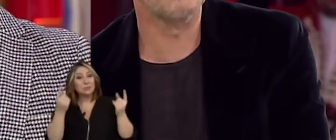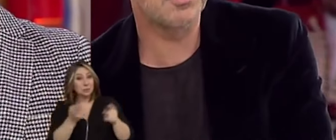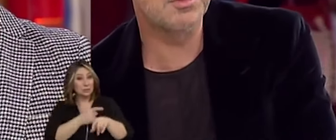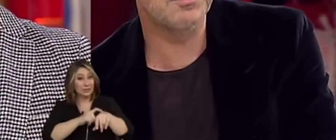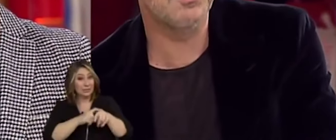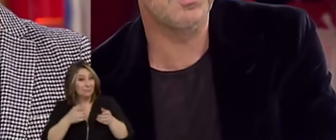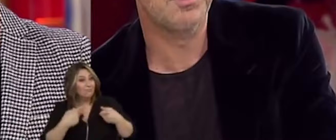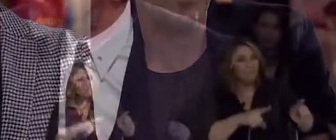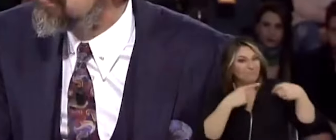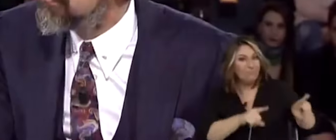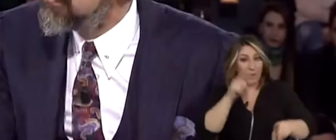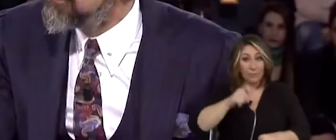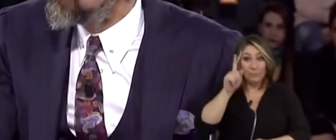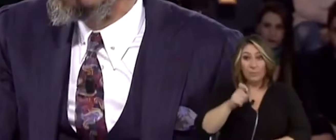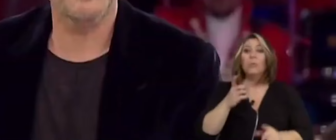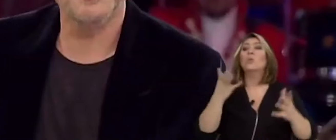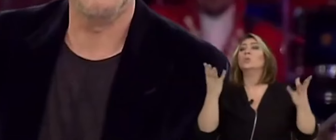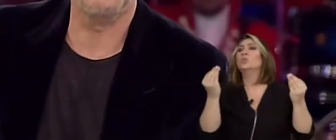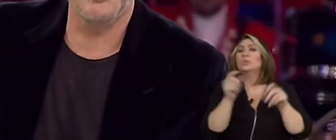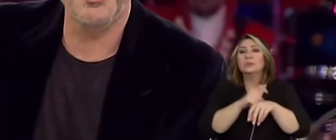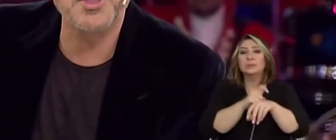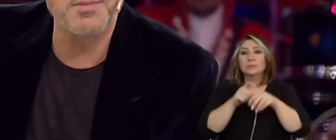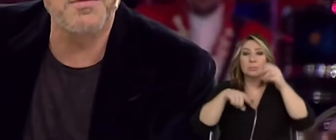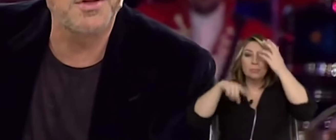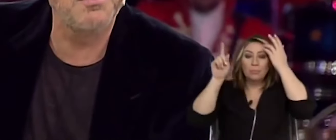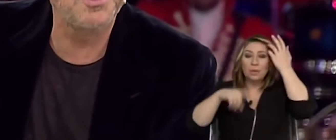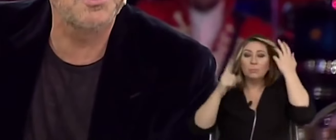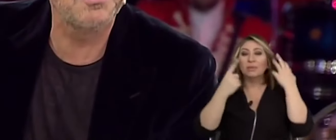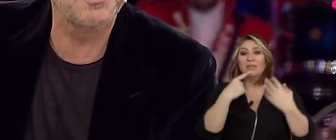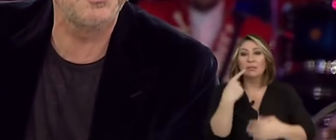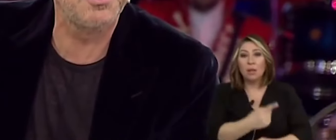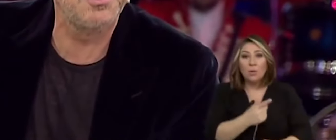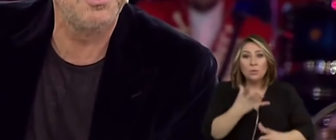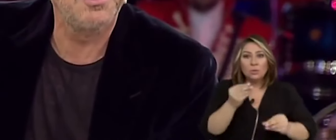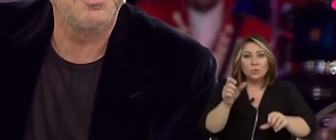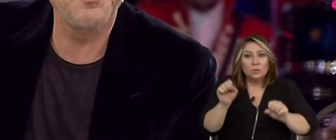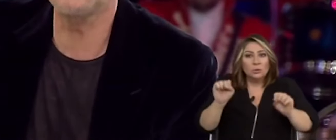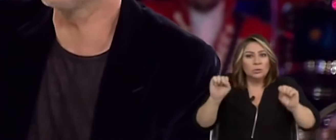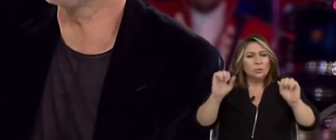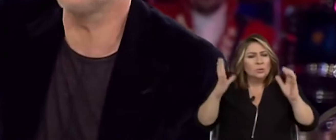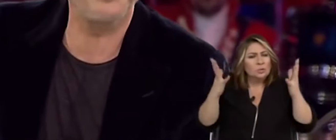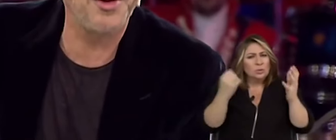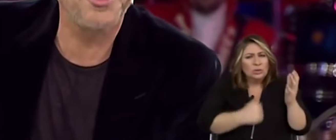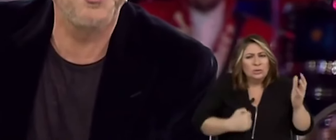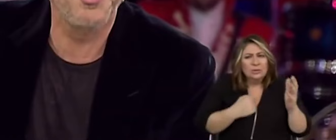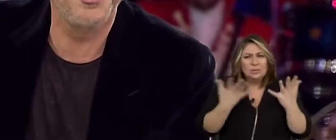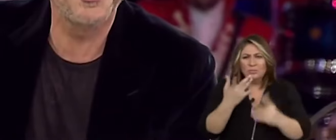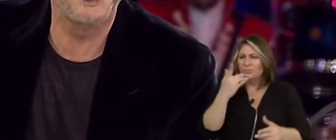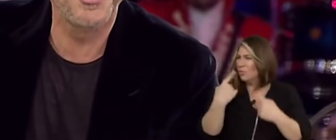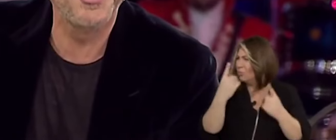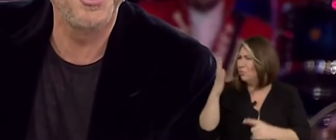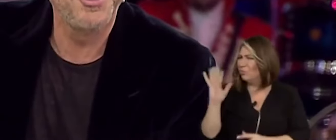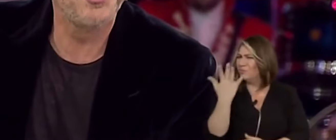gerçekten kızdırdım, kızdırdım. Gerçekten kızdı mı? Kızdı, acayip kızdı. Bir gün böyle acayip bir laf ettim, bir kızdı, bir sinirlendi. Ne biçim konuşuyor bu falan diye